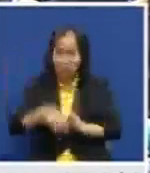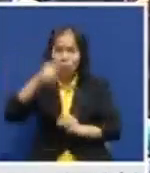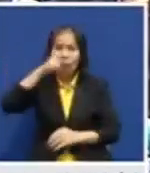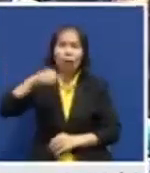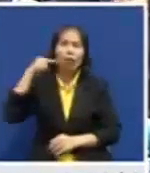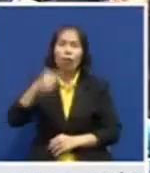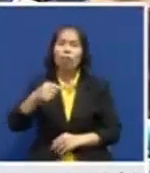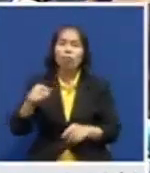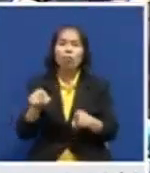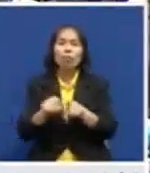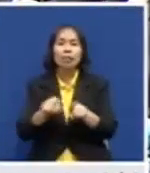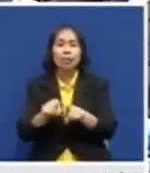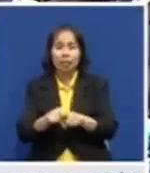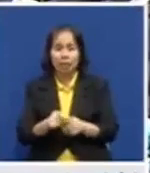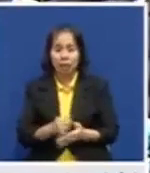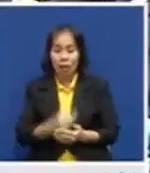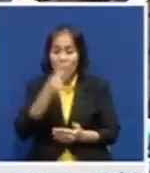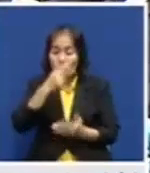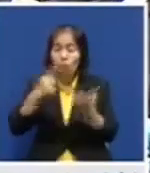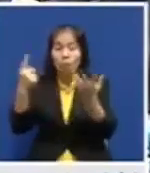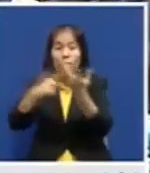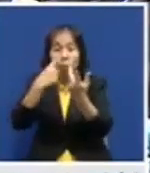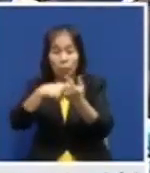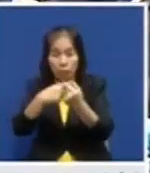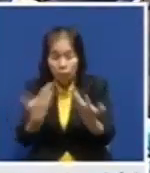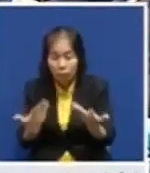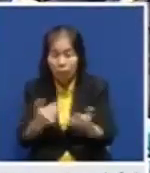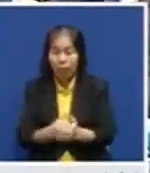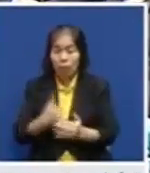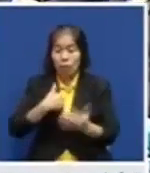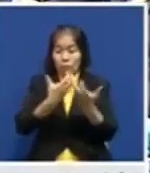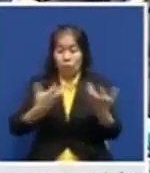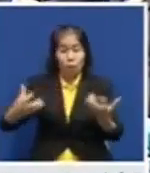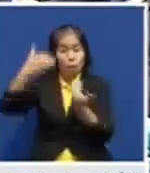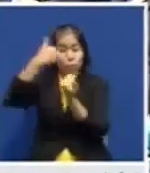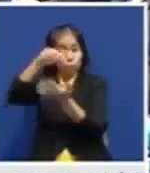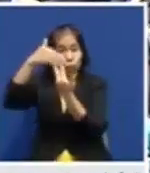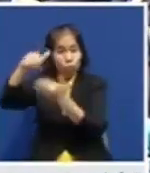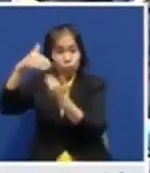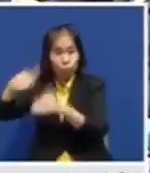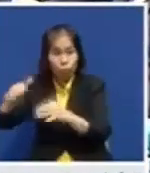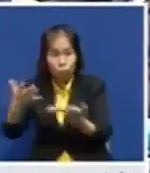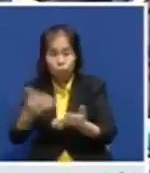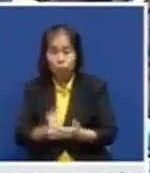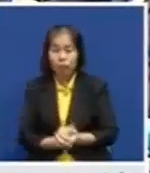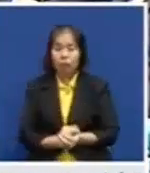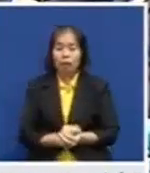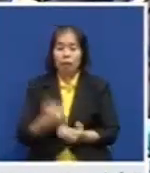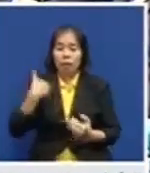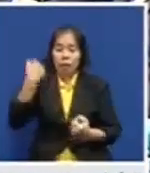งท่านไปดูตัวเลขสินค้าซึ่งเราส่งออกสิยานย